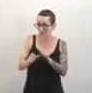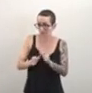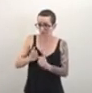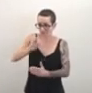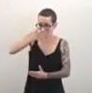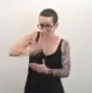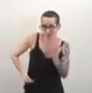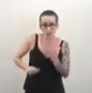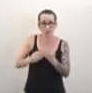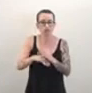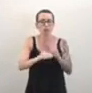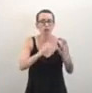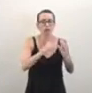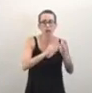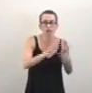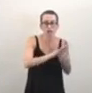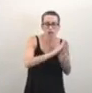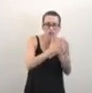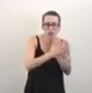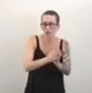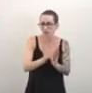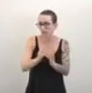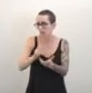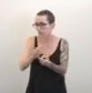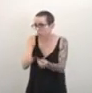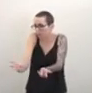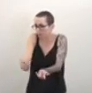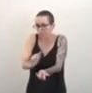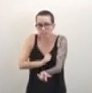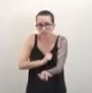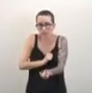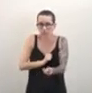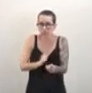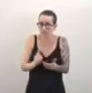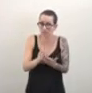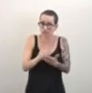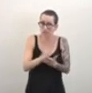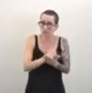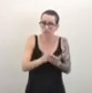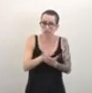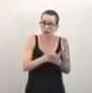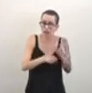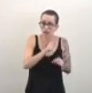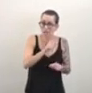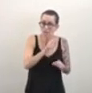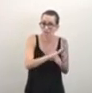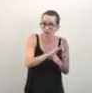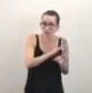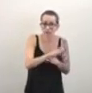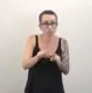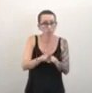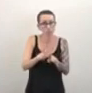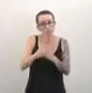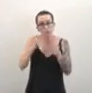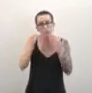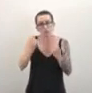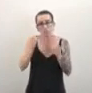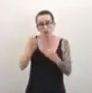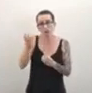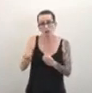crèches associatives, comme publiques, comme privées. Mais c'est aussi la souffrance des enfants qui sont trop souvent victimes de négligence du